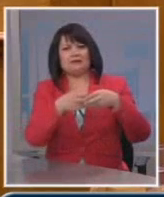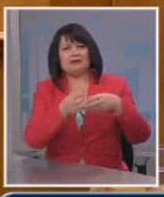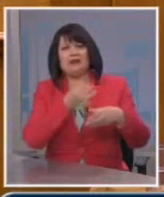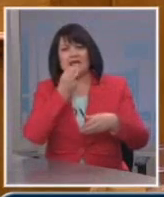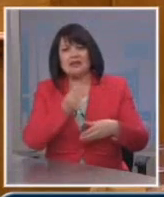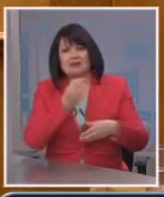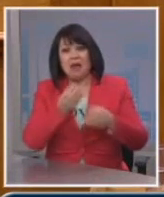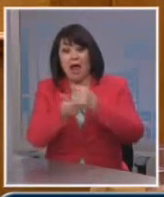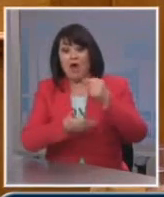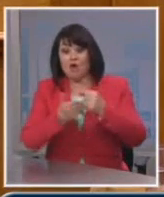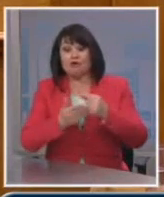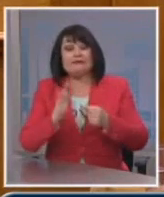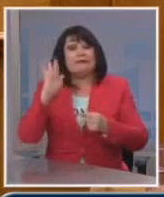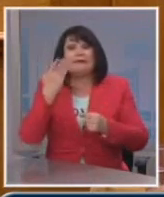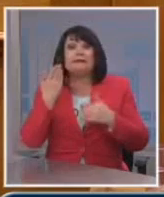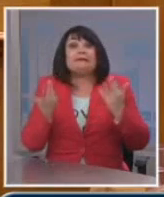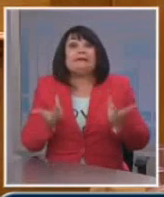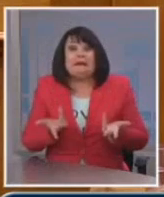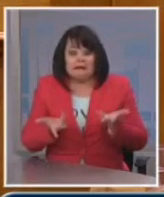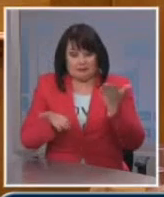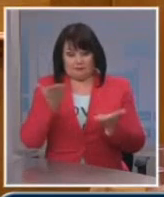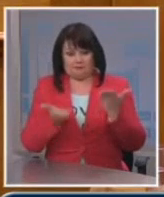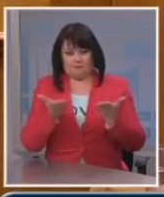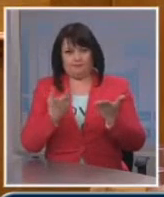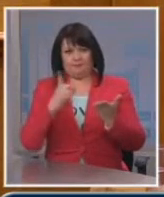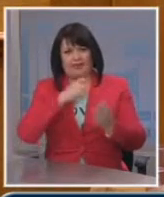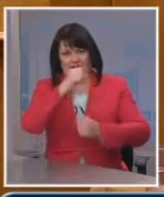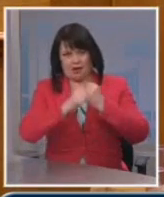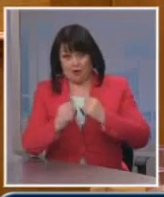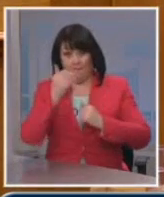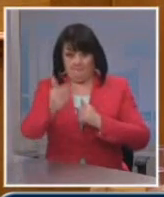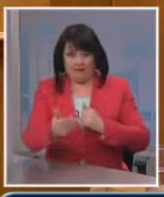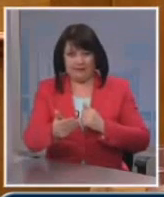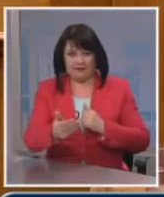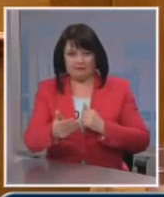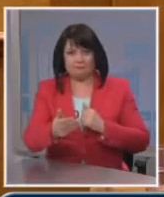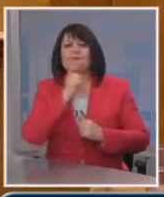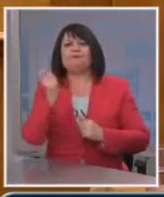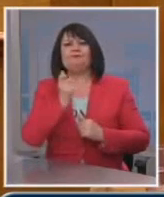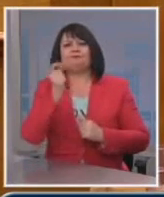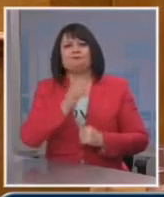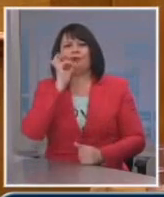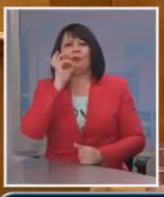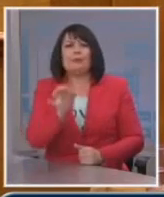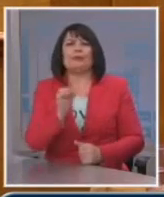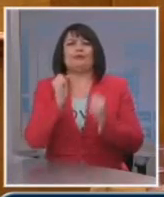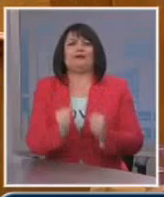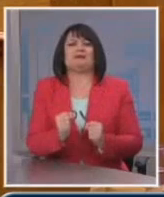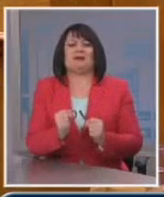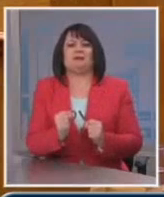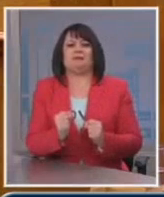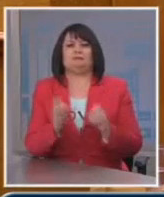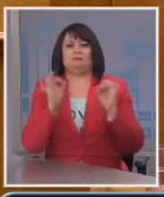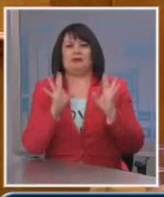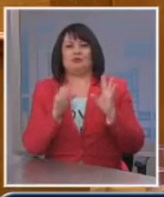συνέβαινε στον αγρότη ο οποίος σε 10 χρόνια από τώρα θα έδινε στη σύνταξη με 0 βασική και με